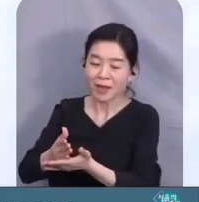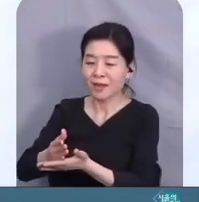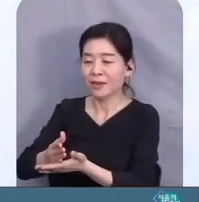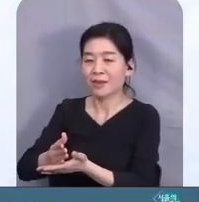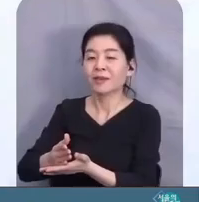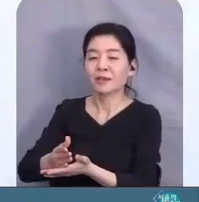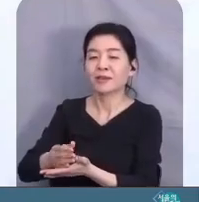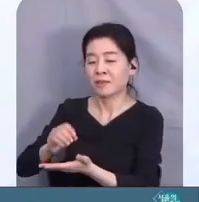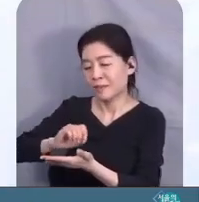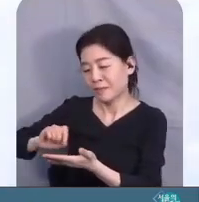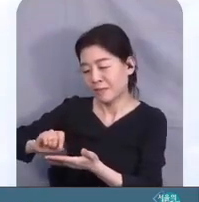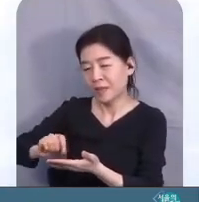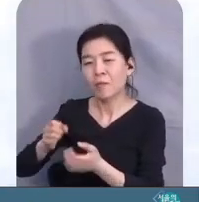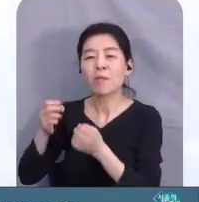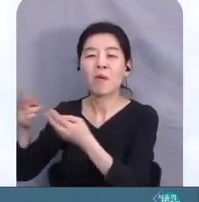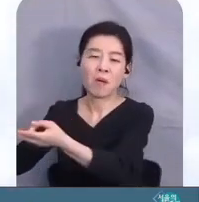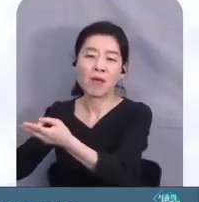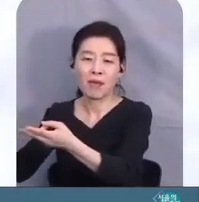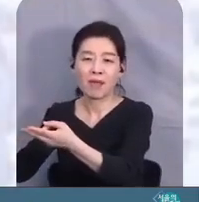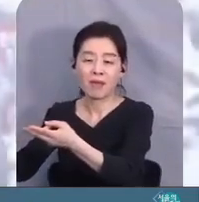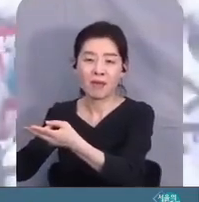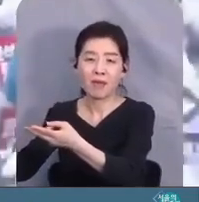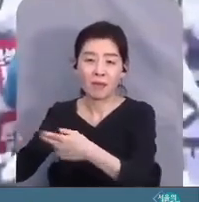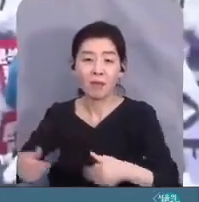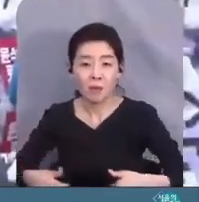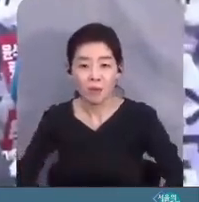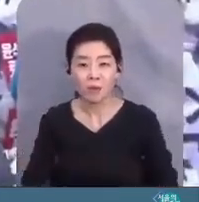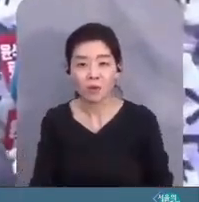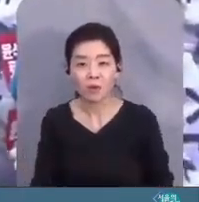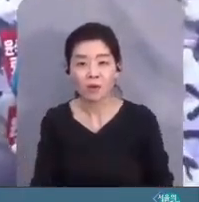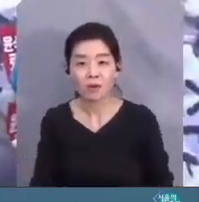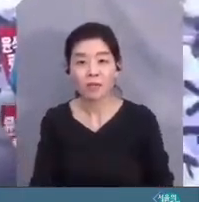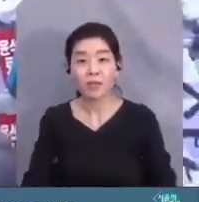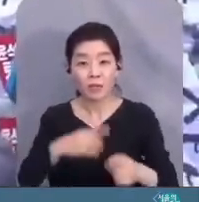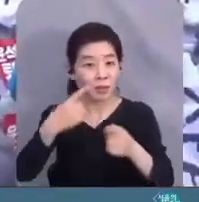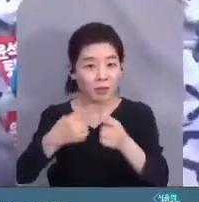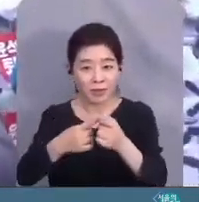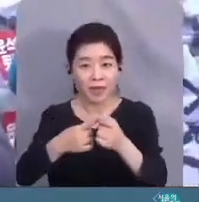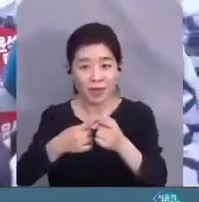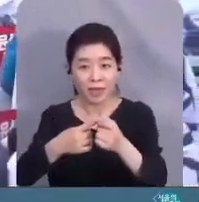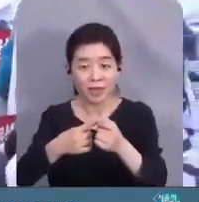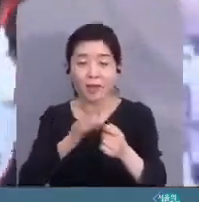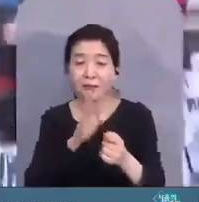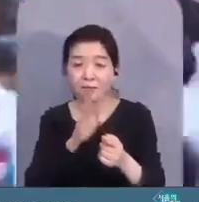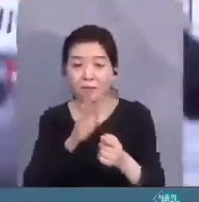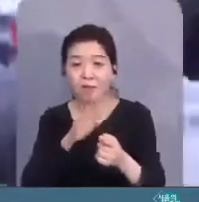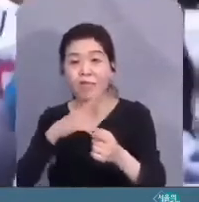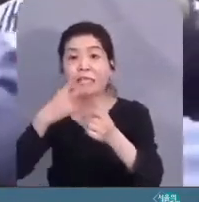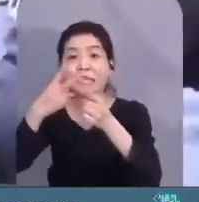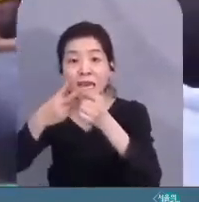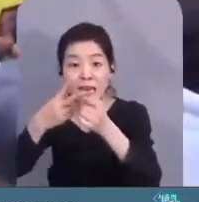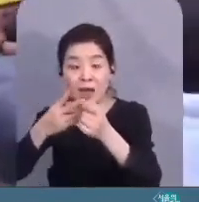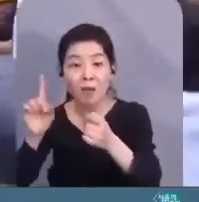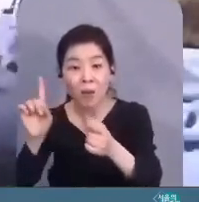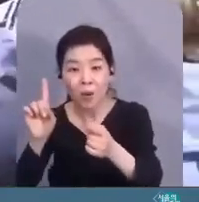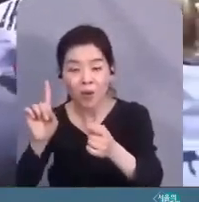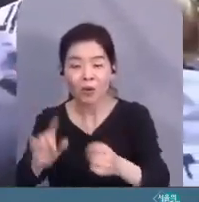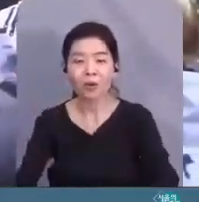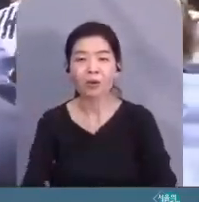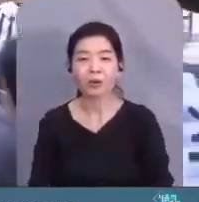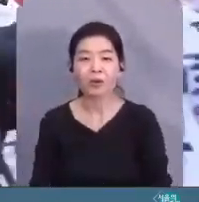막자. 그리고 조건이 있어요. 이거는 1단계예요. 2단계!